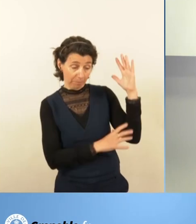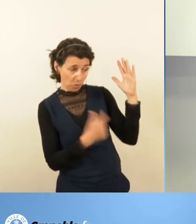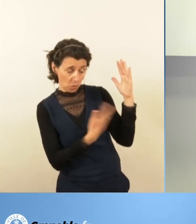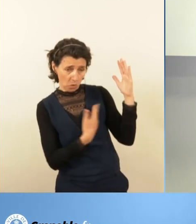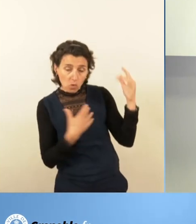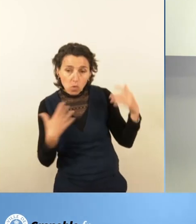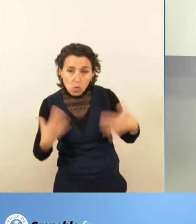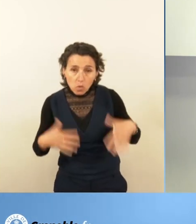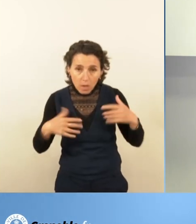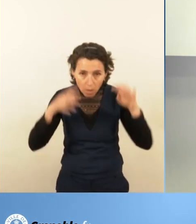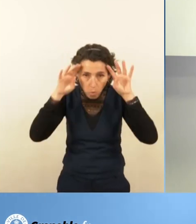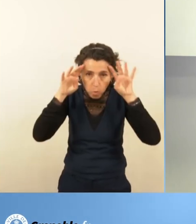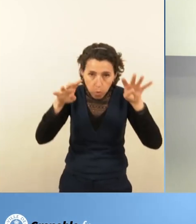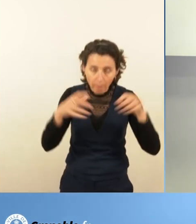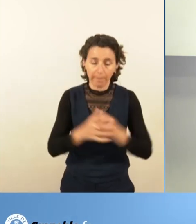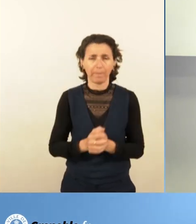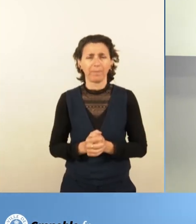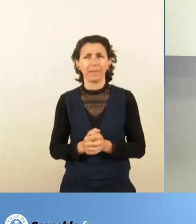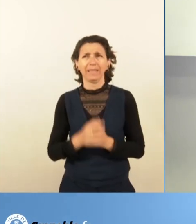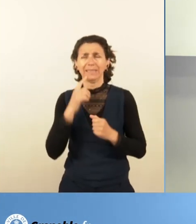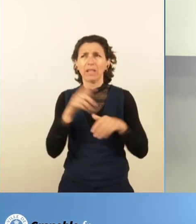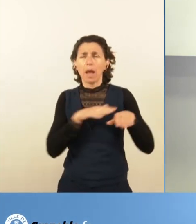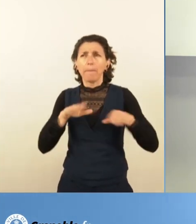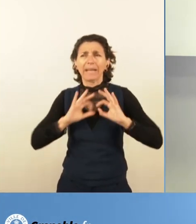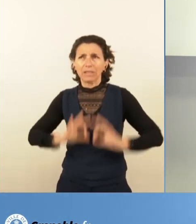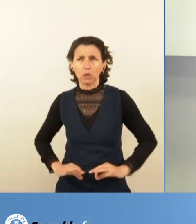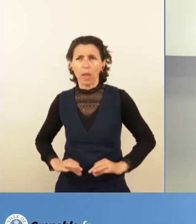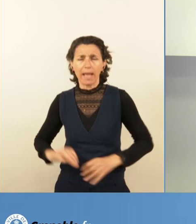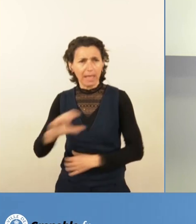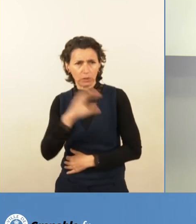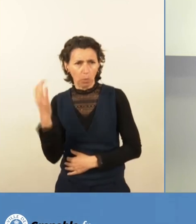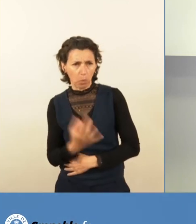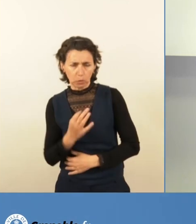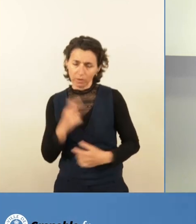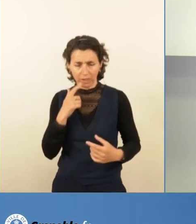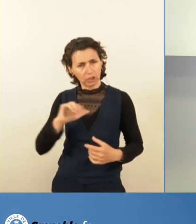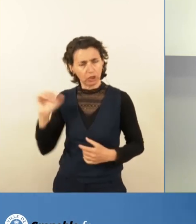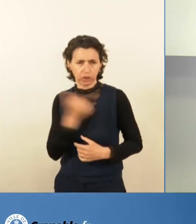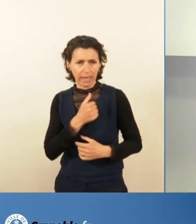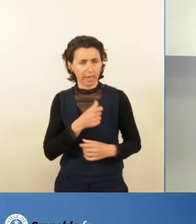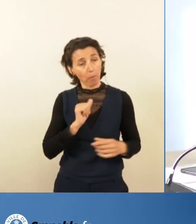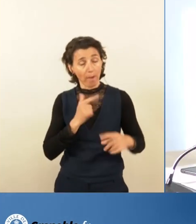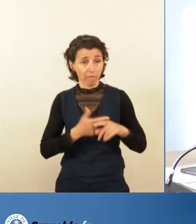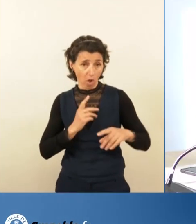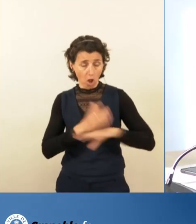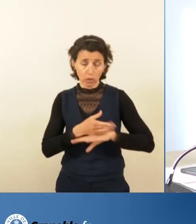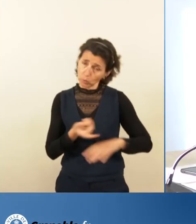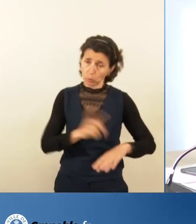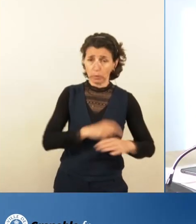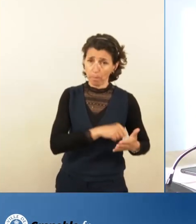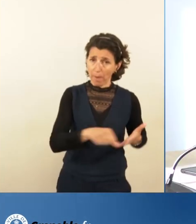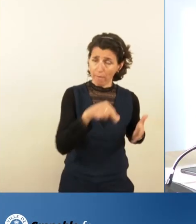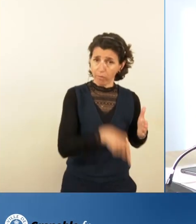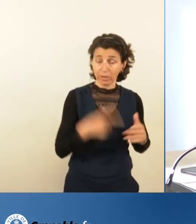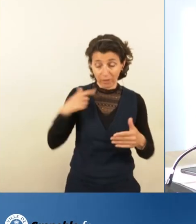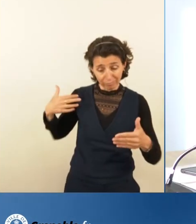mal donc désormais 100% du périscolaire devient payant dès la première fréquentation c'est votre enfant était juste là